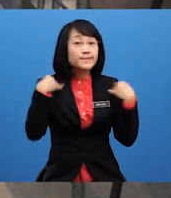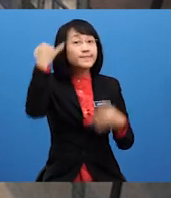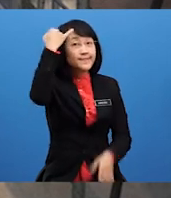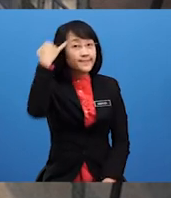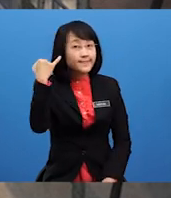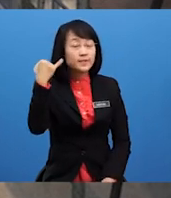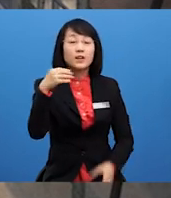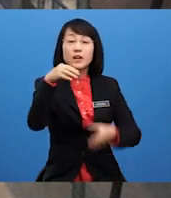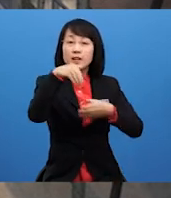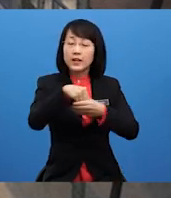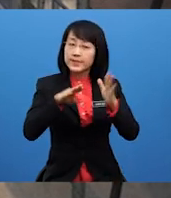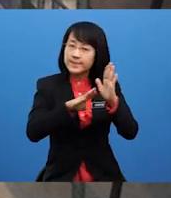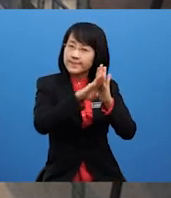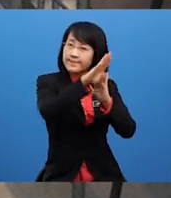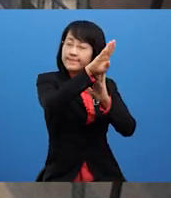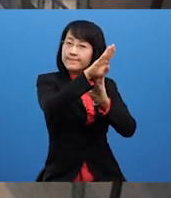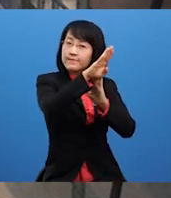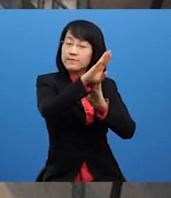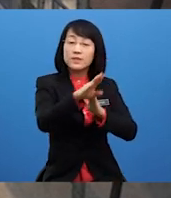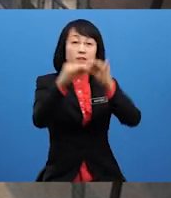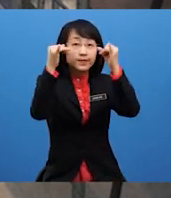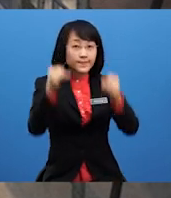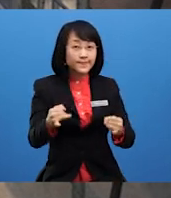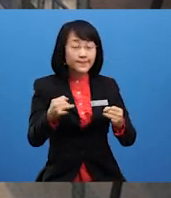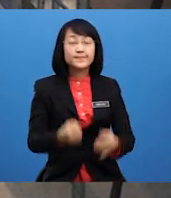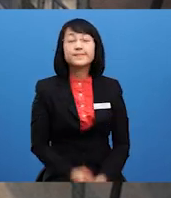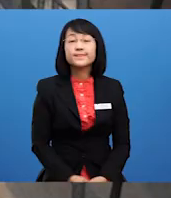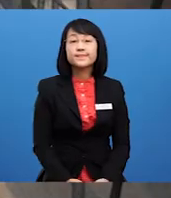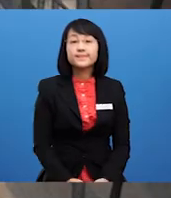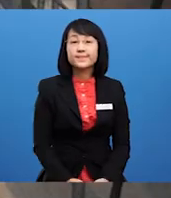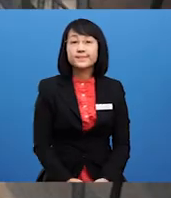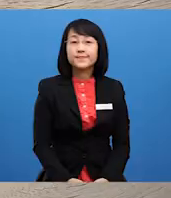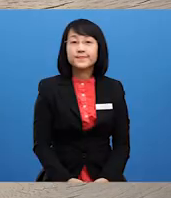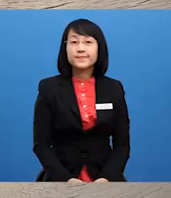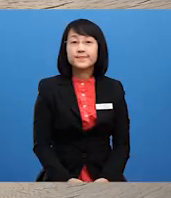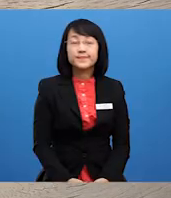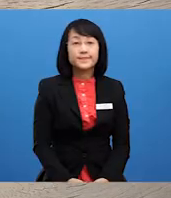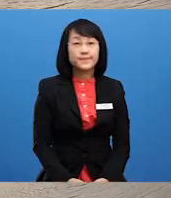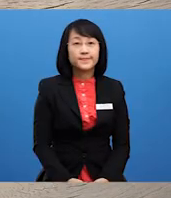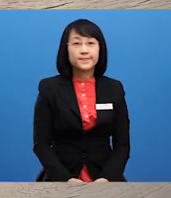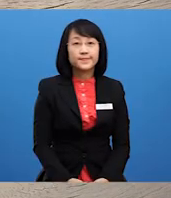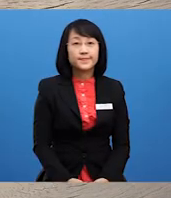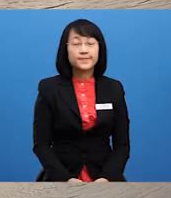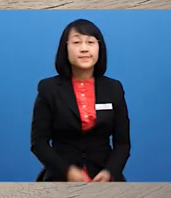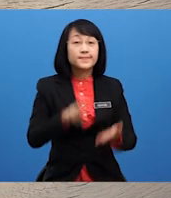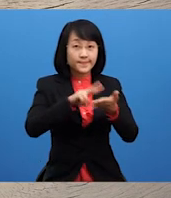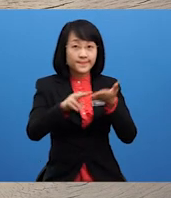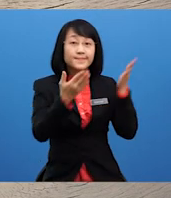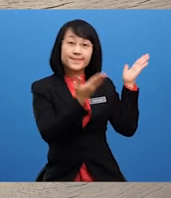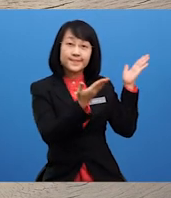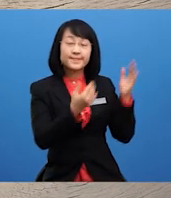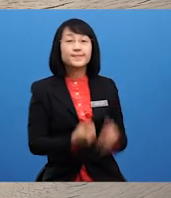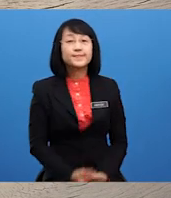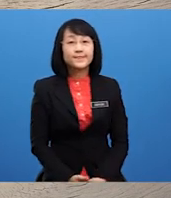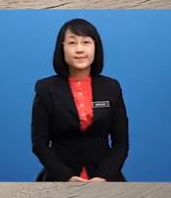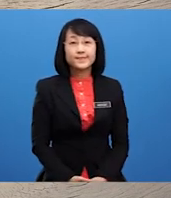dalam memartabatkan seorang insan. Antaranya, ilmu mampu